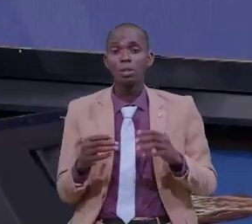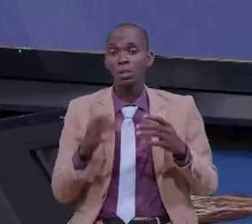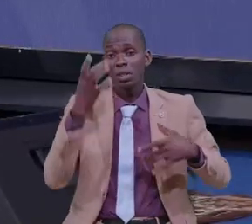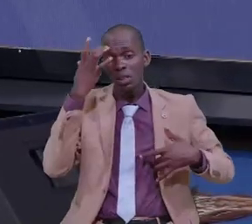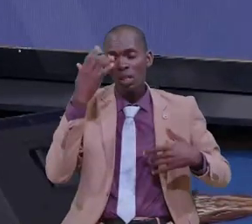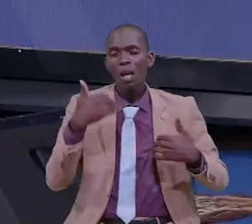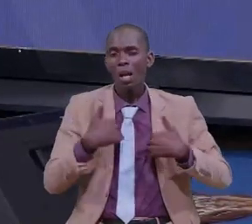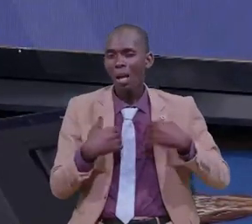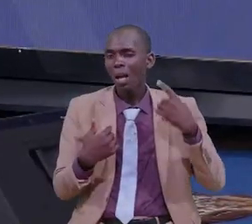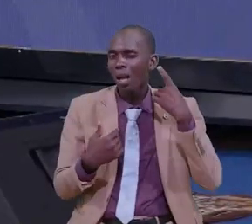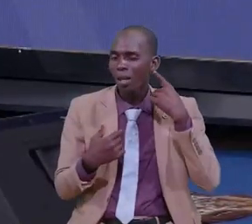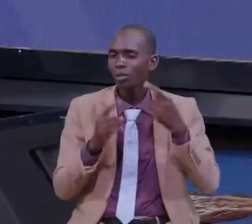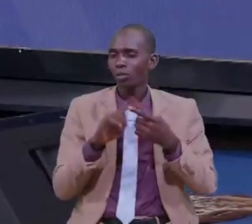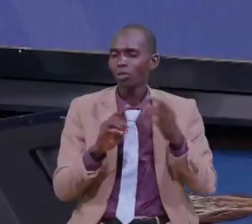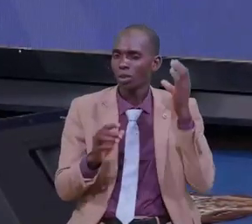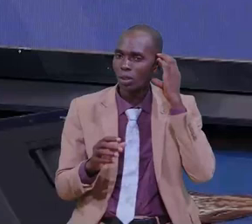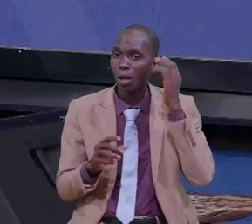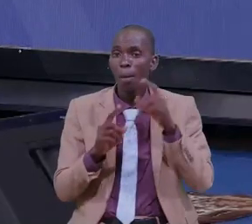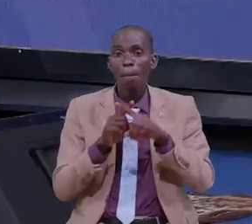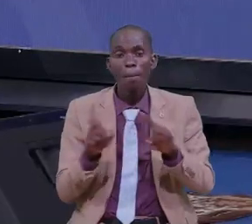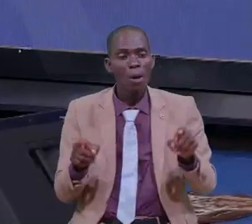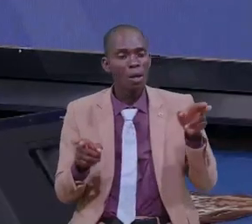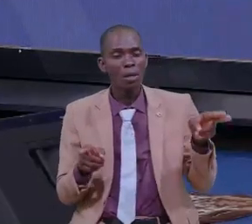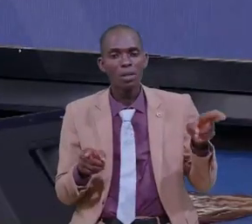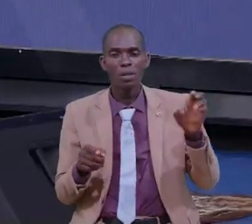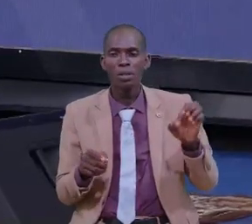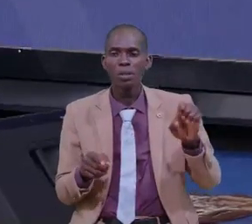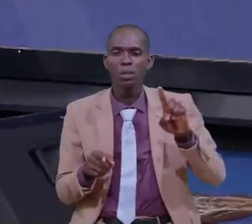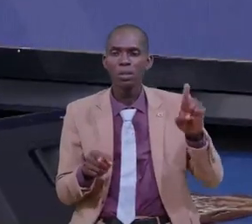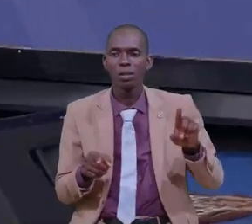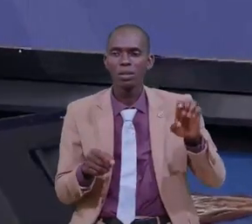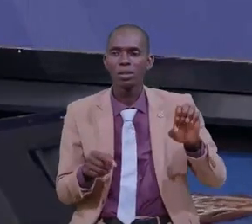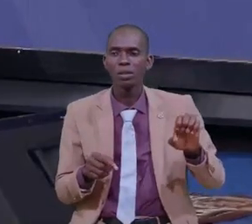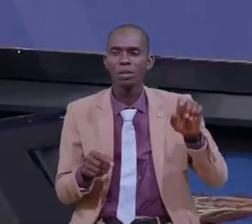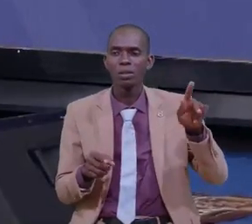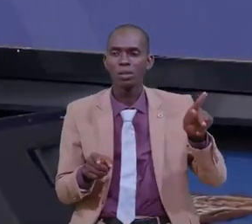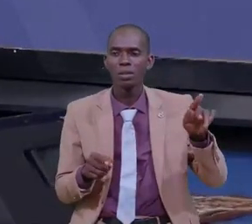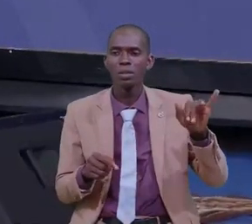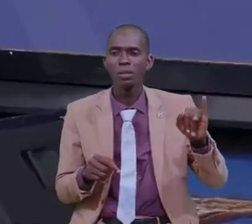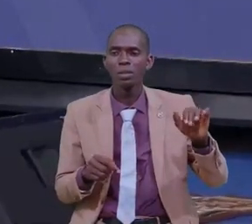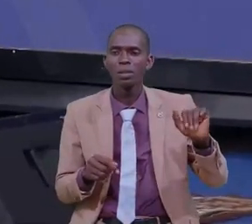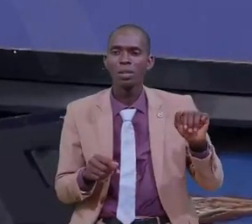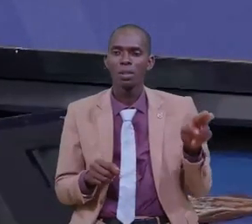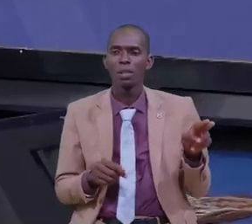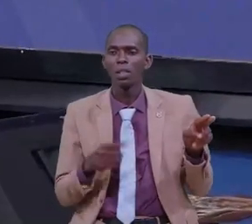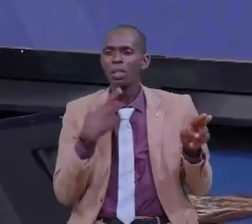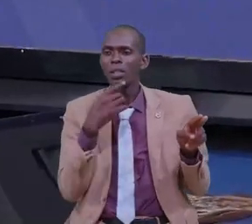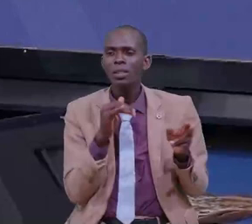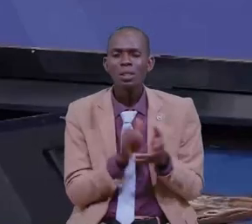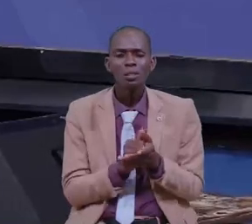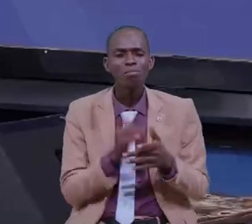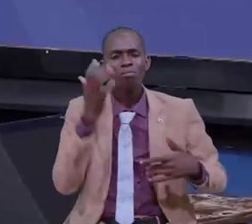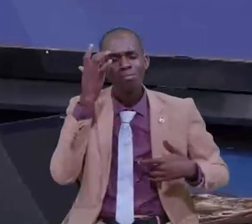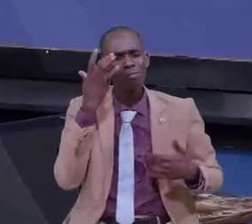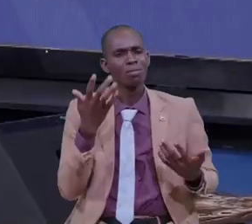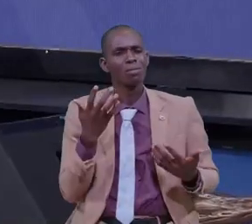La maladie a des oreilles. Mais Ézéchias, il a dit maladie. Il y a